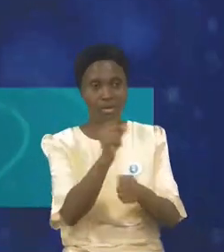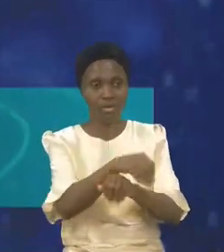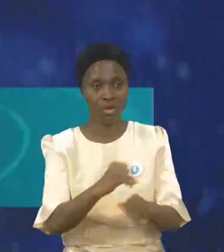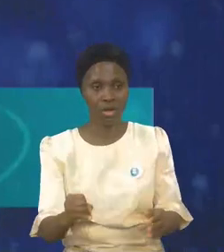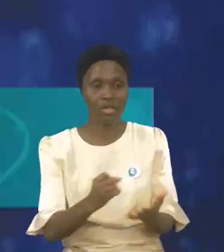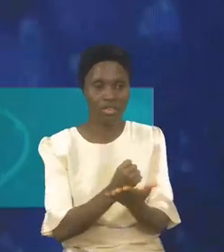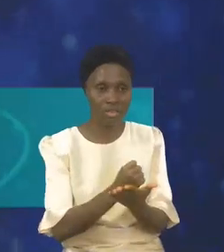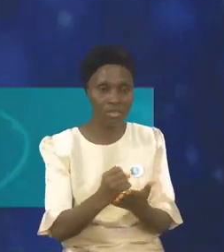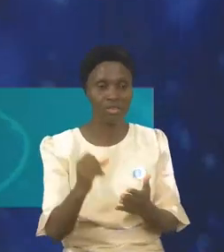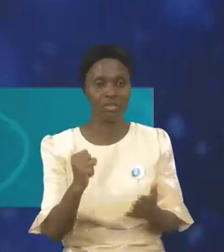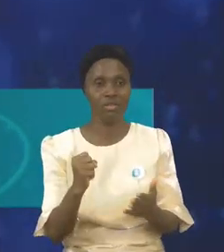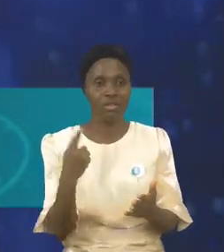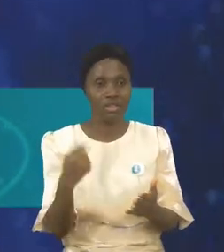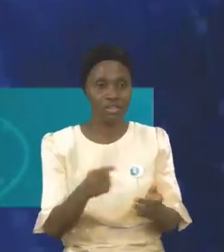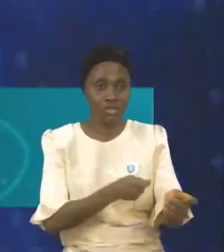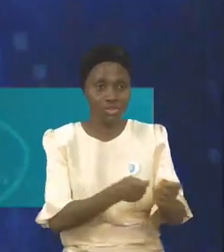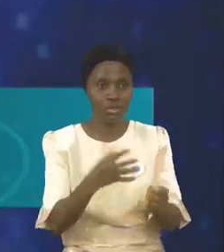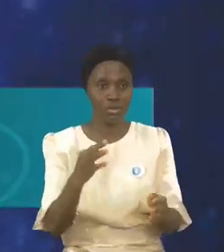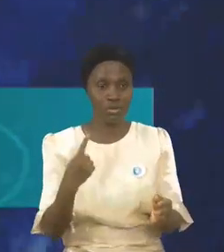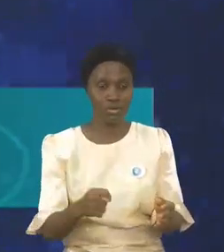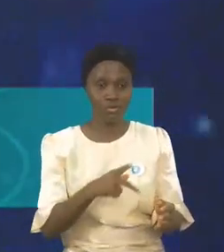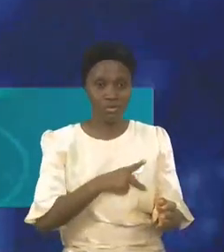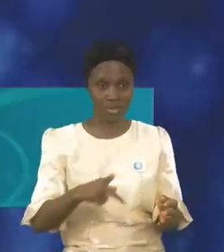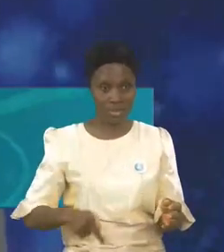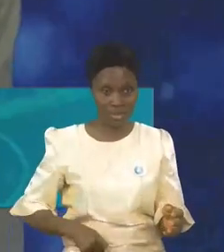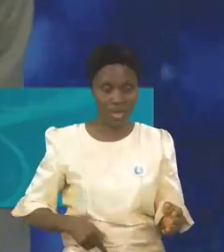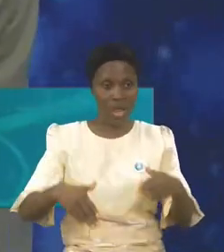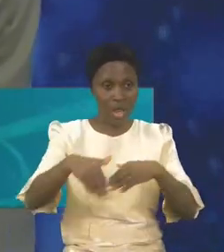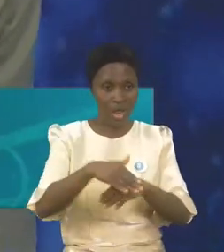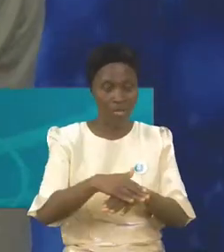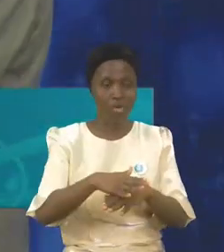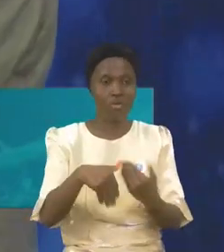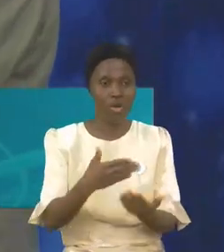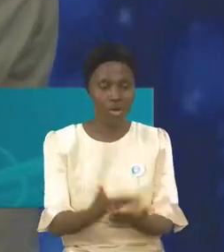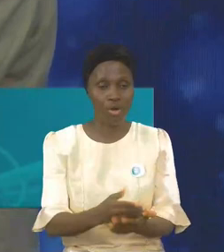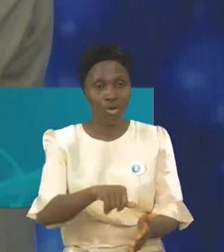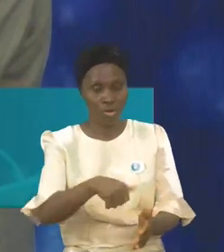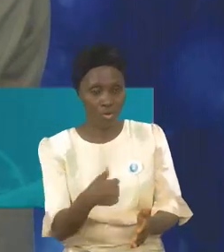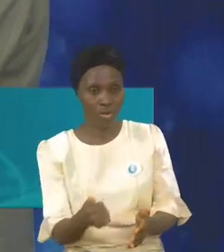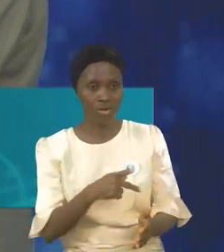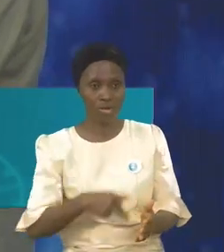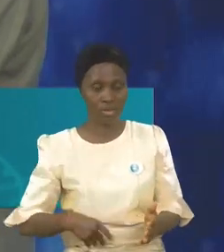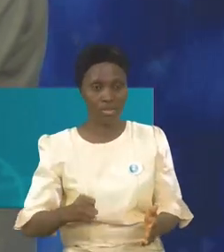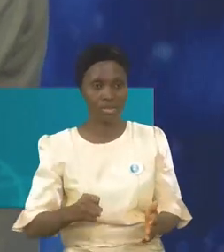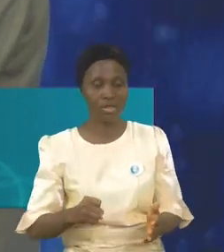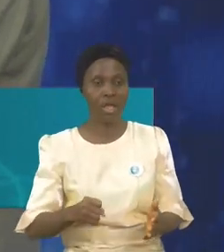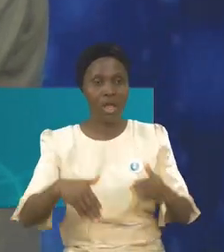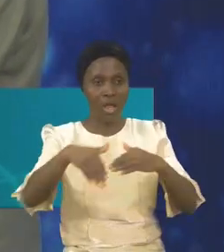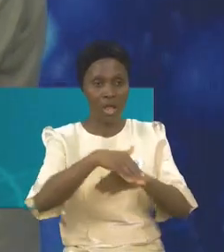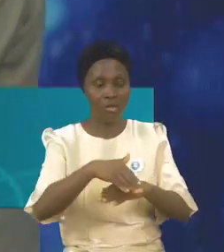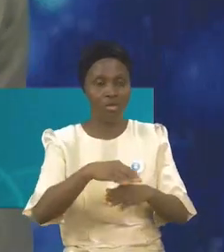de ses saints conquérant, la domination du roi au-dessus des autres